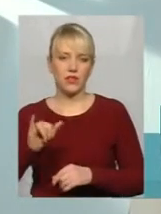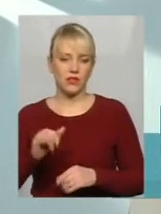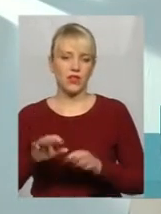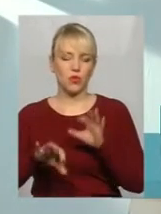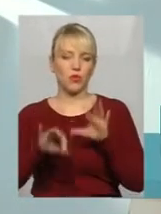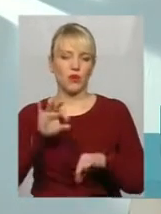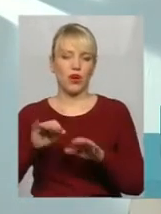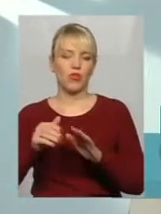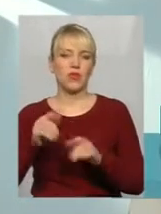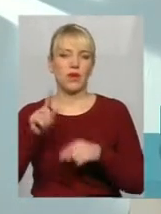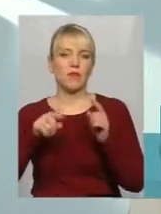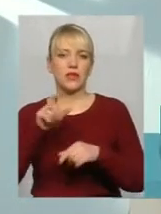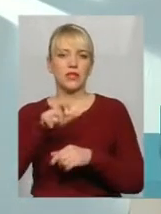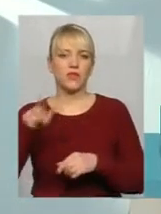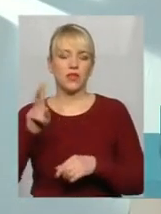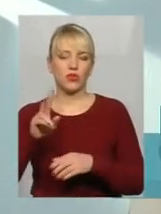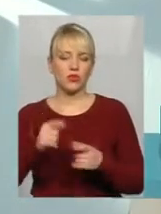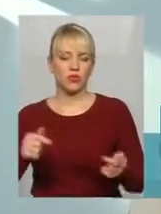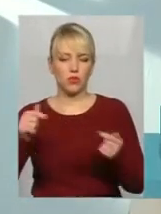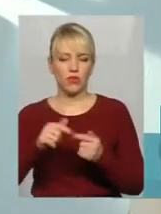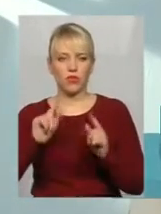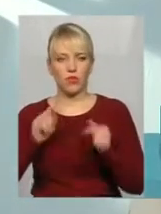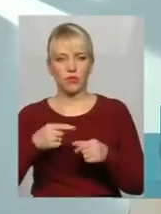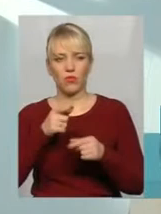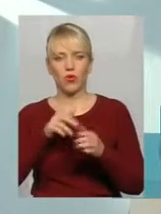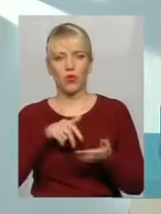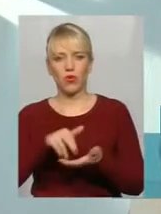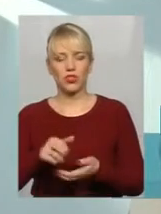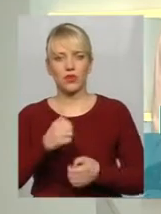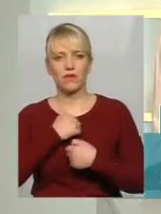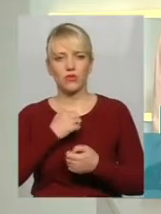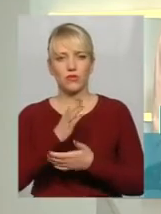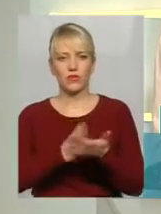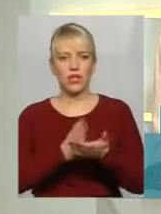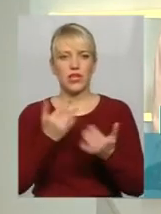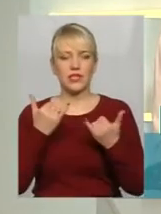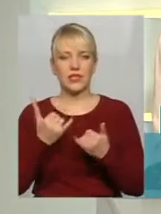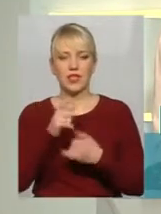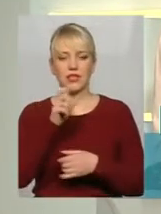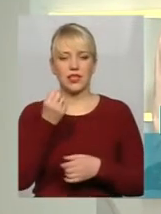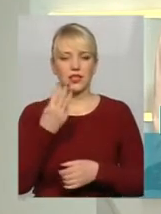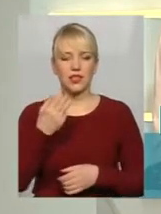які відповідають певним вимогам проходження військової служби. Зараз з цих 13 тисяч